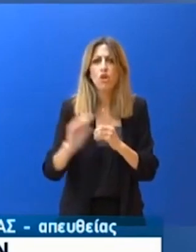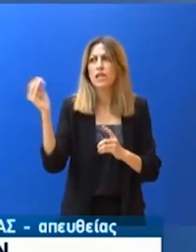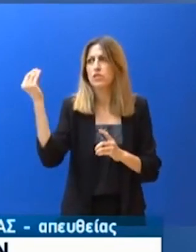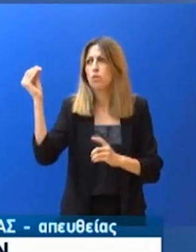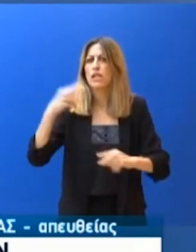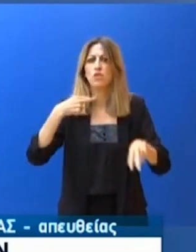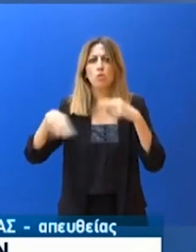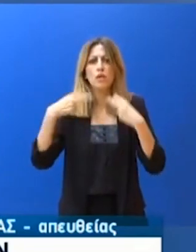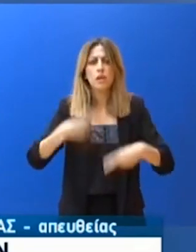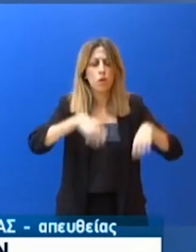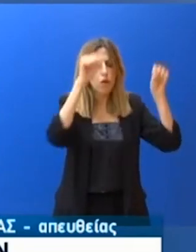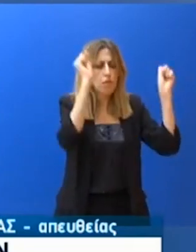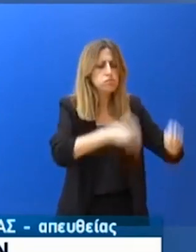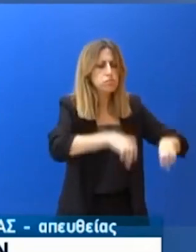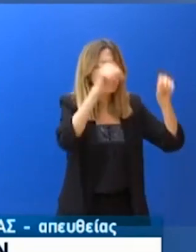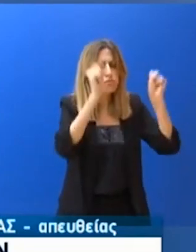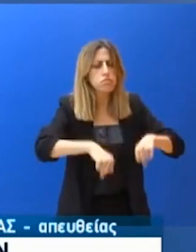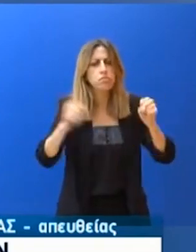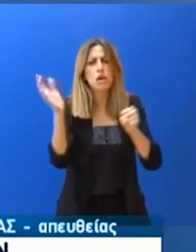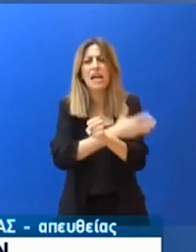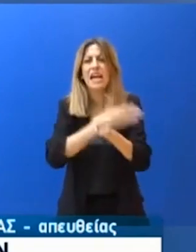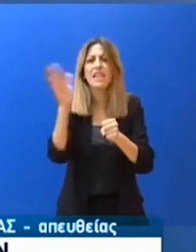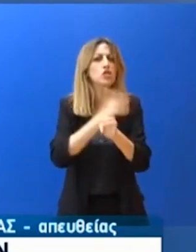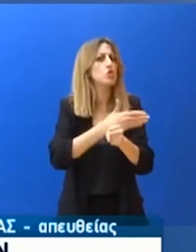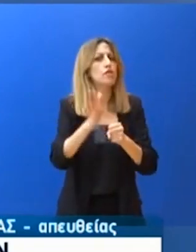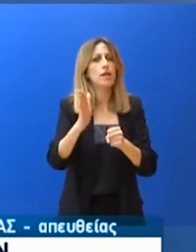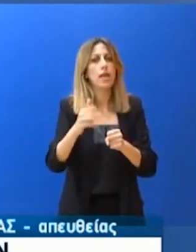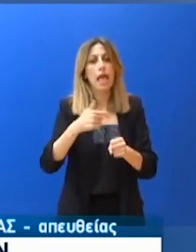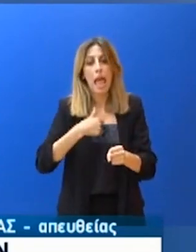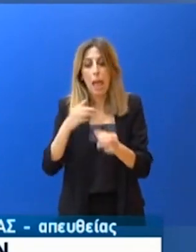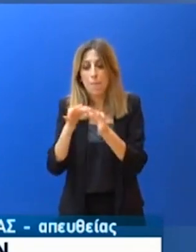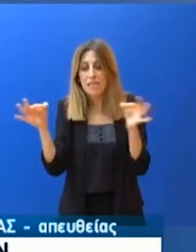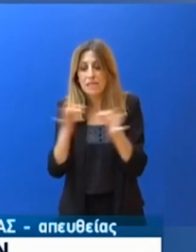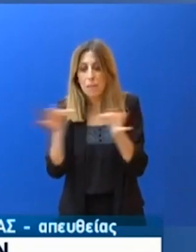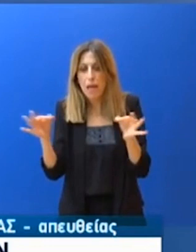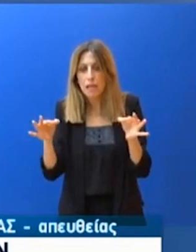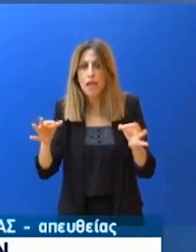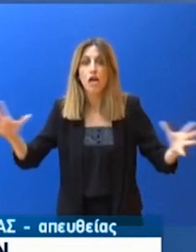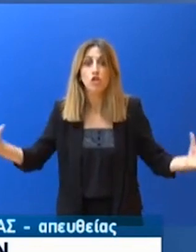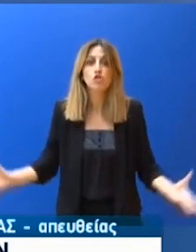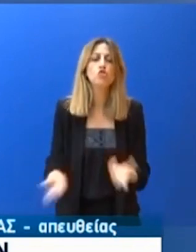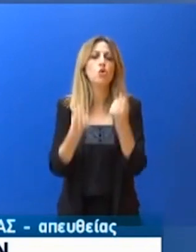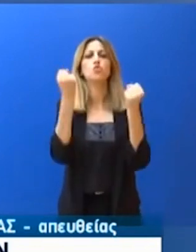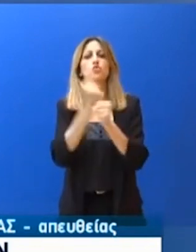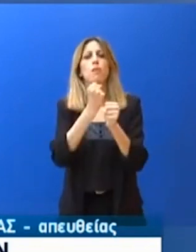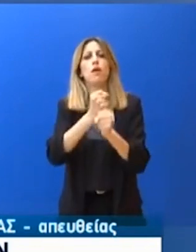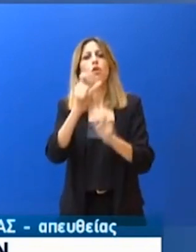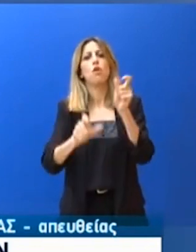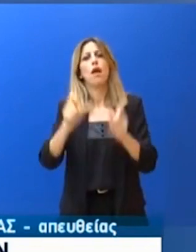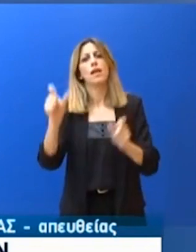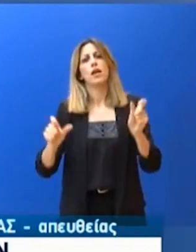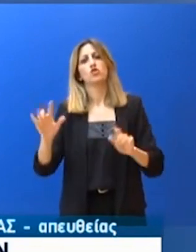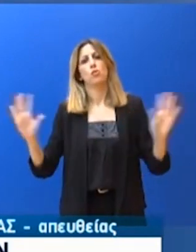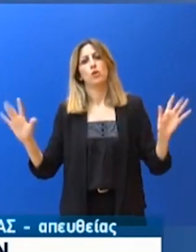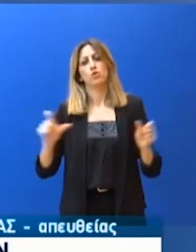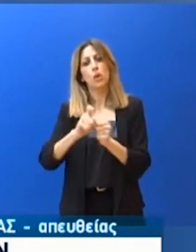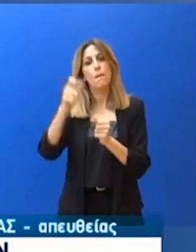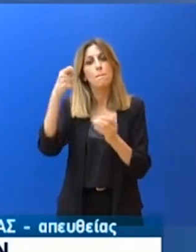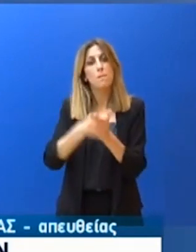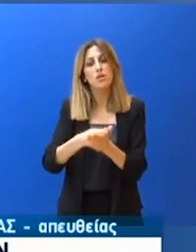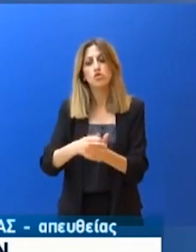Εμείς διατηρούμε τις θέσεις εργασίας, χωρίς μεταβολή των εργασιακών σχέσεων. Διατηρούμε δηλαδή τον μισθό των